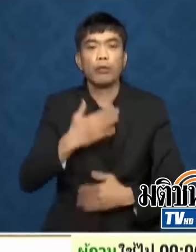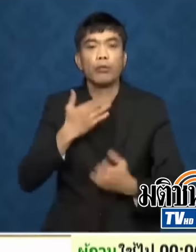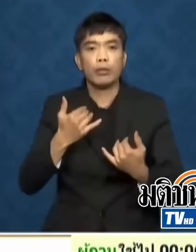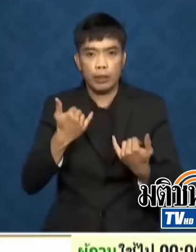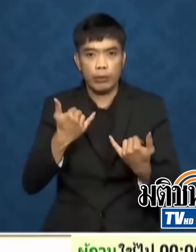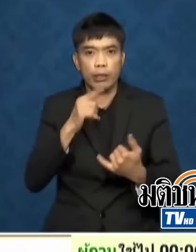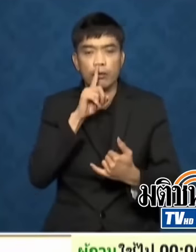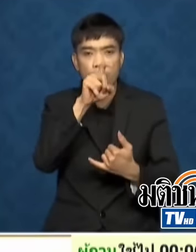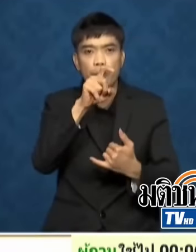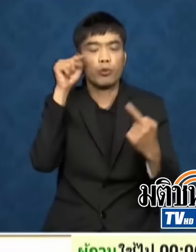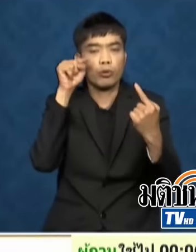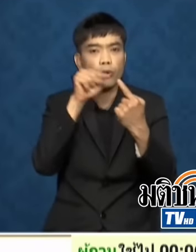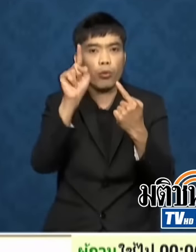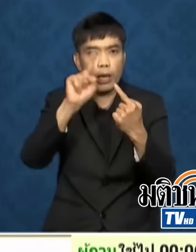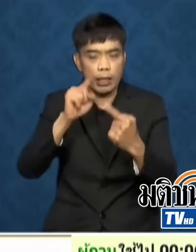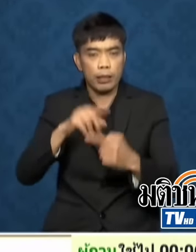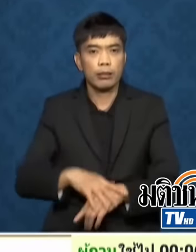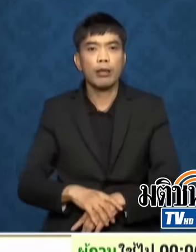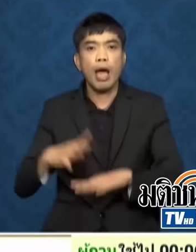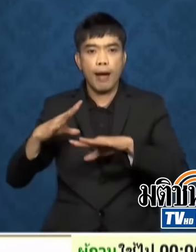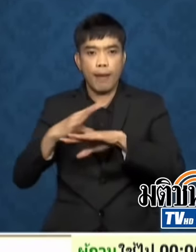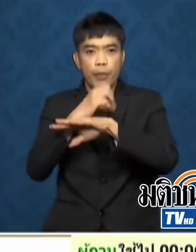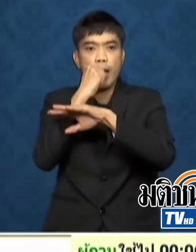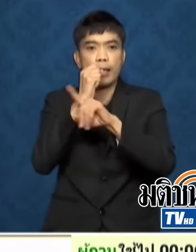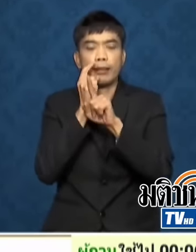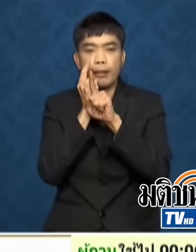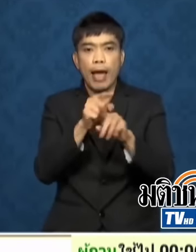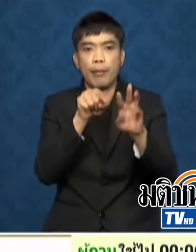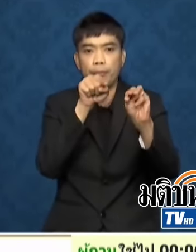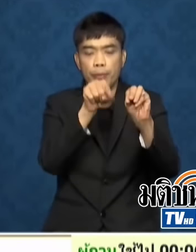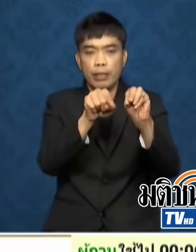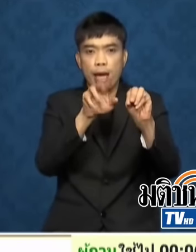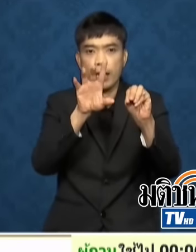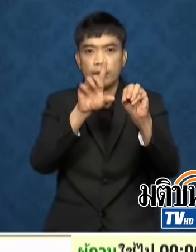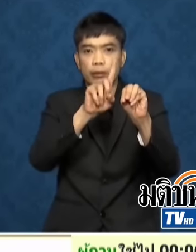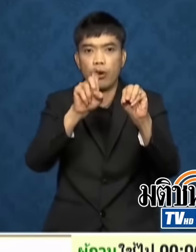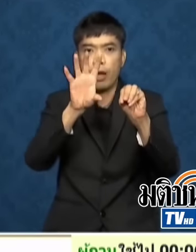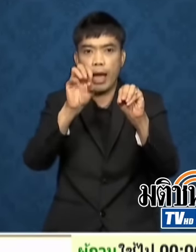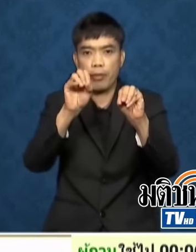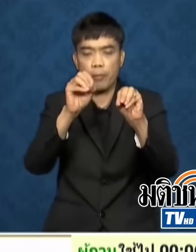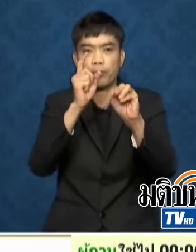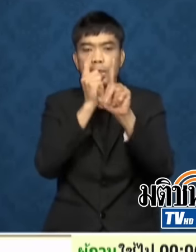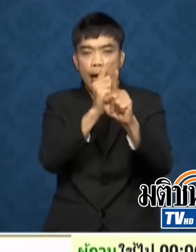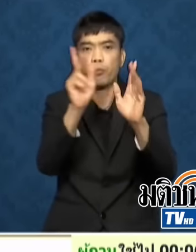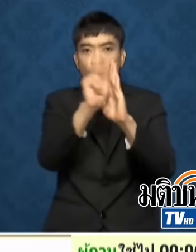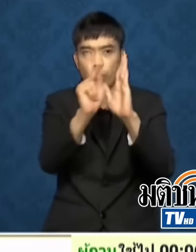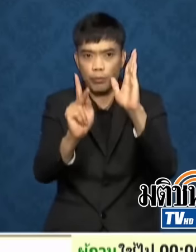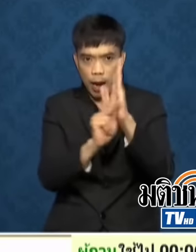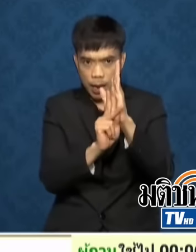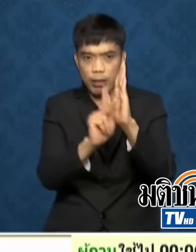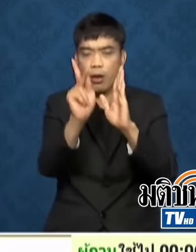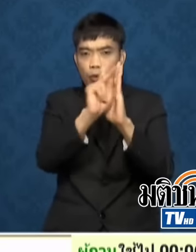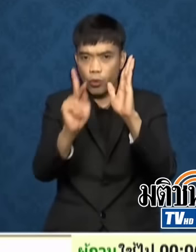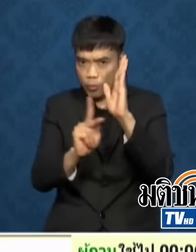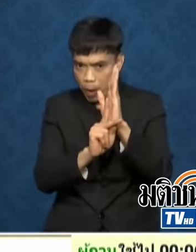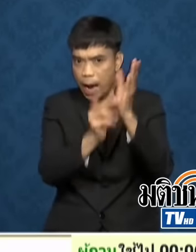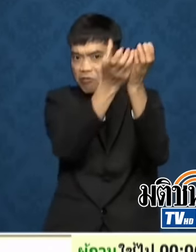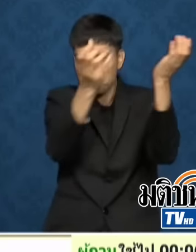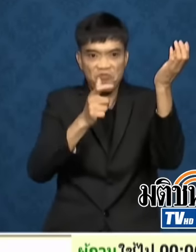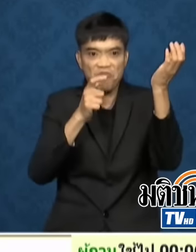นี้เป็นการใช้อำนาจตามมาตรา150แห่งรัฐธรรมนูญซึ่งเป็นกฎหมายที่สูงกว่